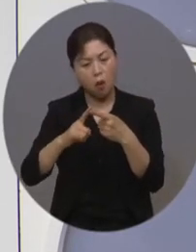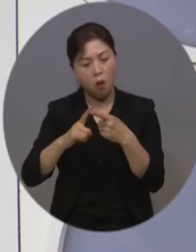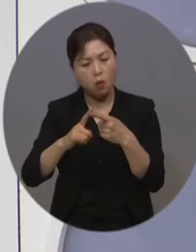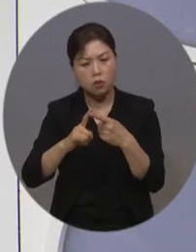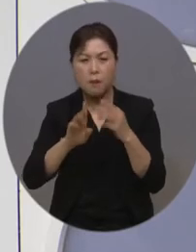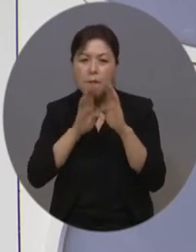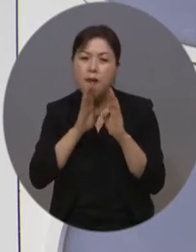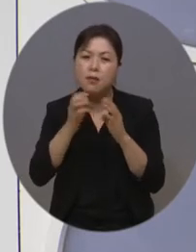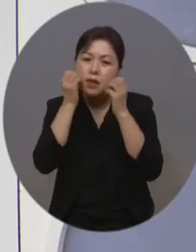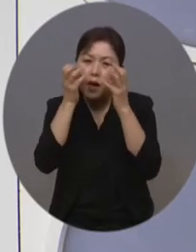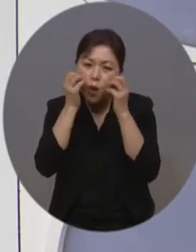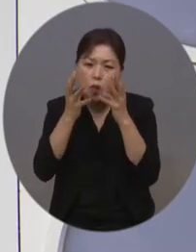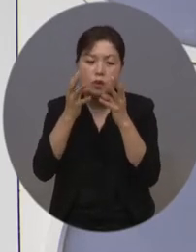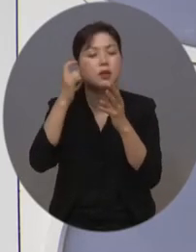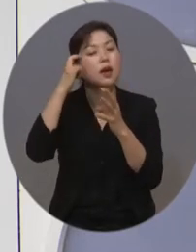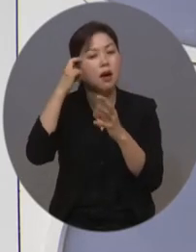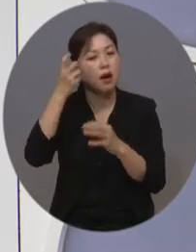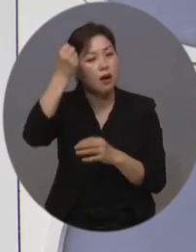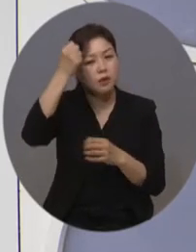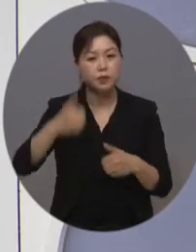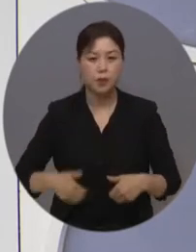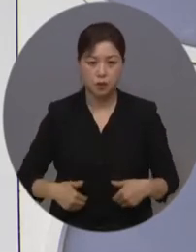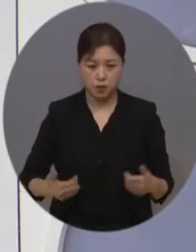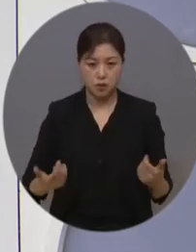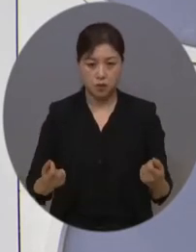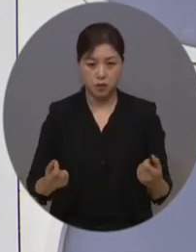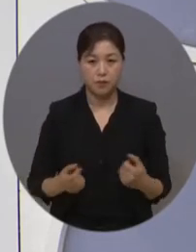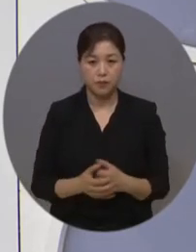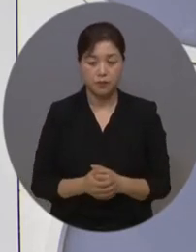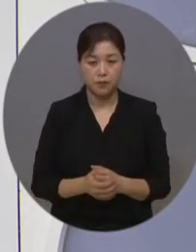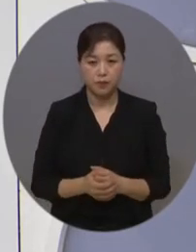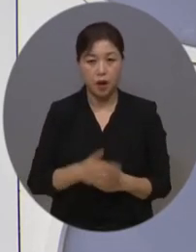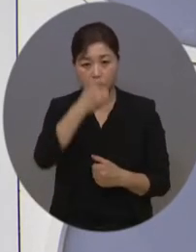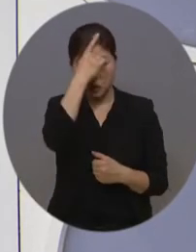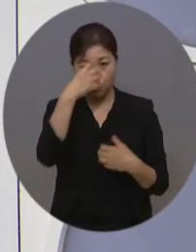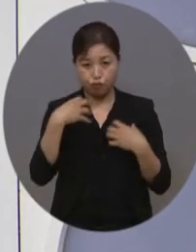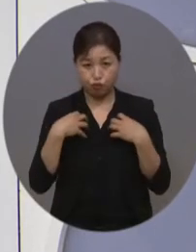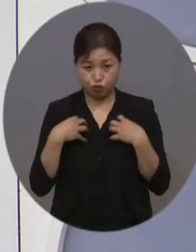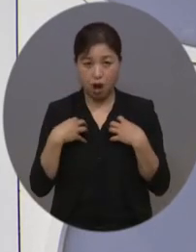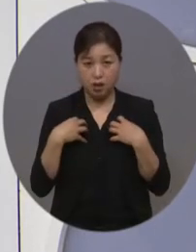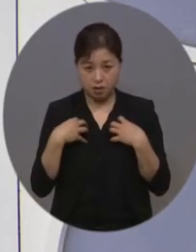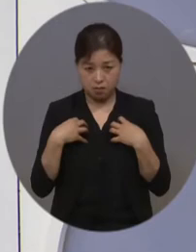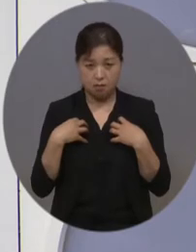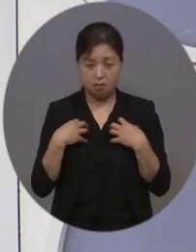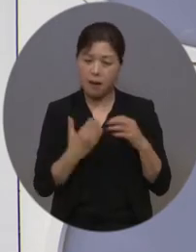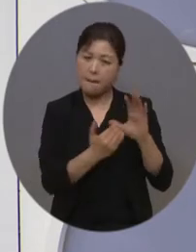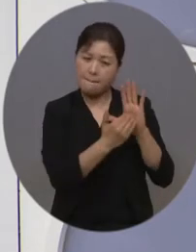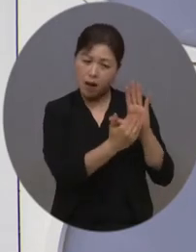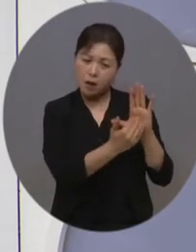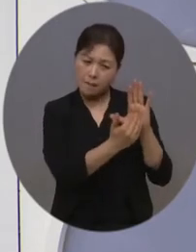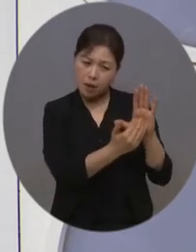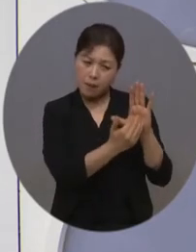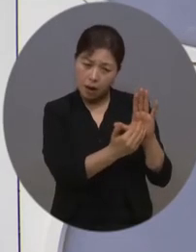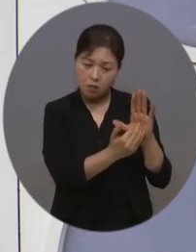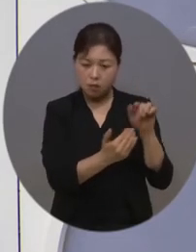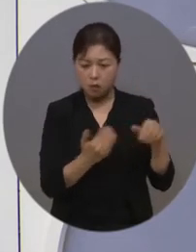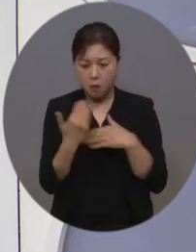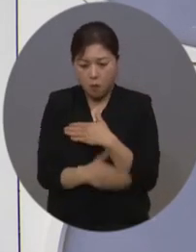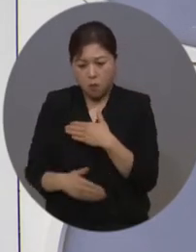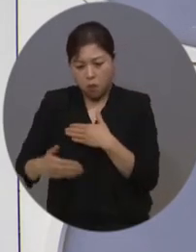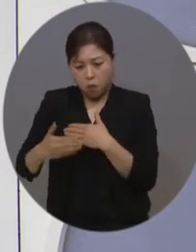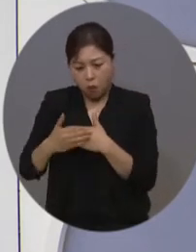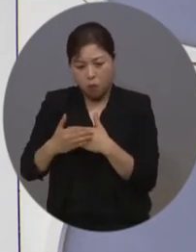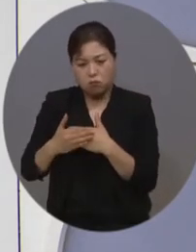우리 이 참 정부 당국에서 왜 그렇게 방역에 대한 이야기만 하고 면역에 대한 이야기를 하지